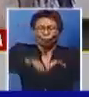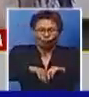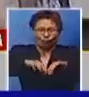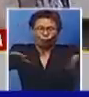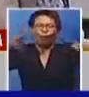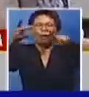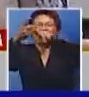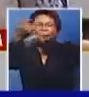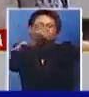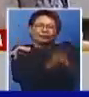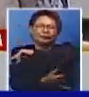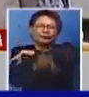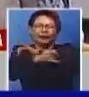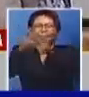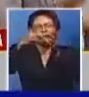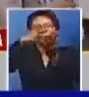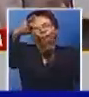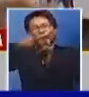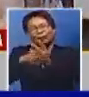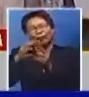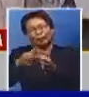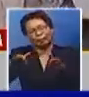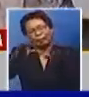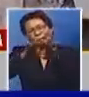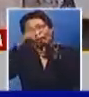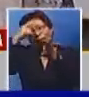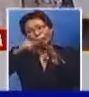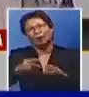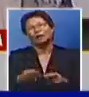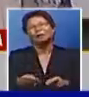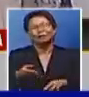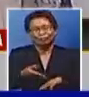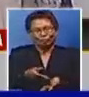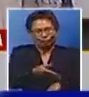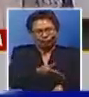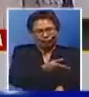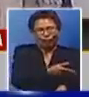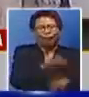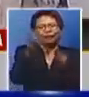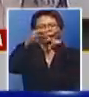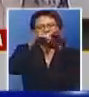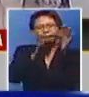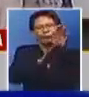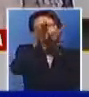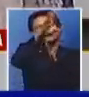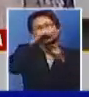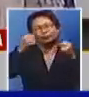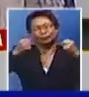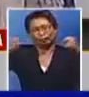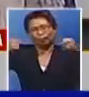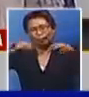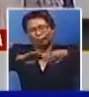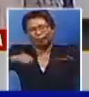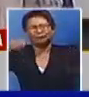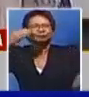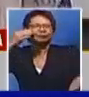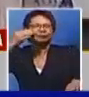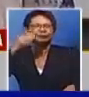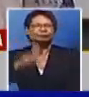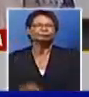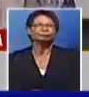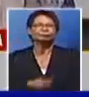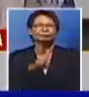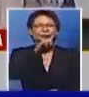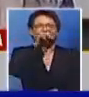lagi kepada pelbagai program signifikan yang boleh memberikan nilai tambah kepada pembangunan dan pemerkasaan Bahasa Melayu. Zaira